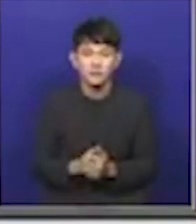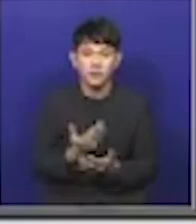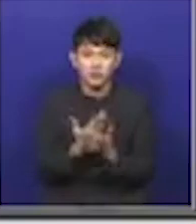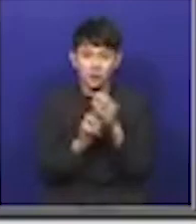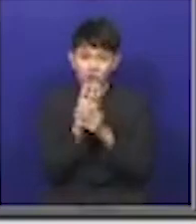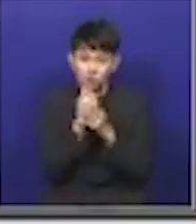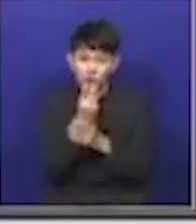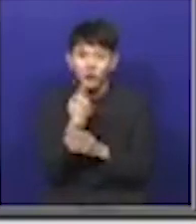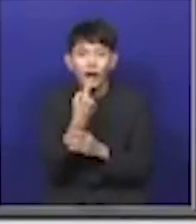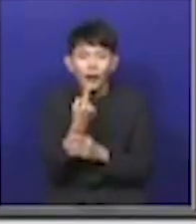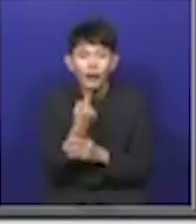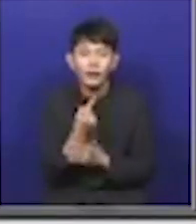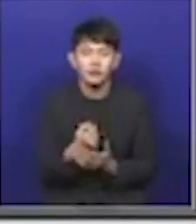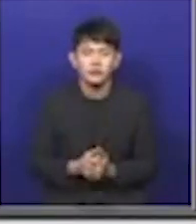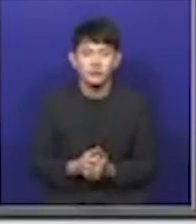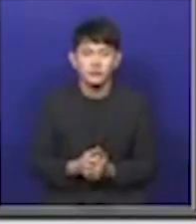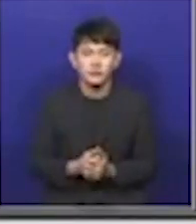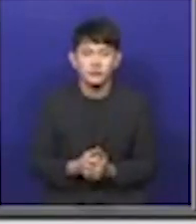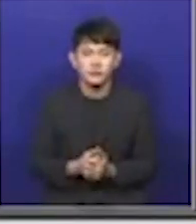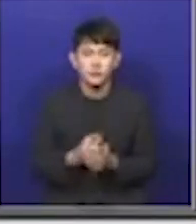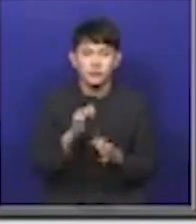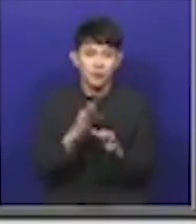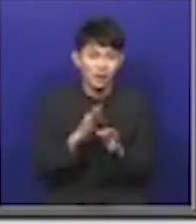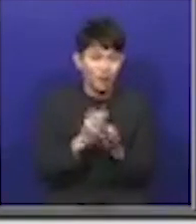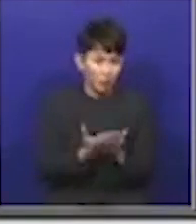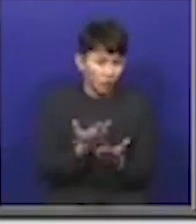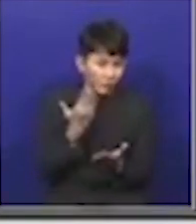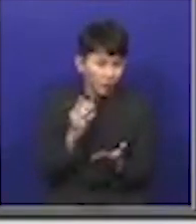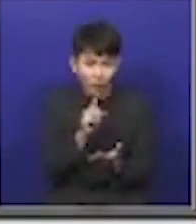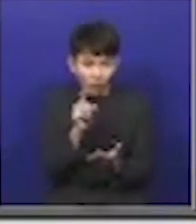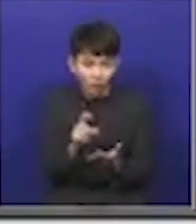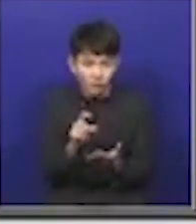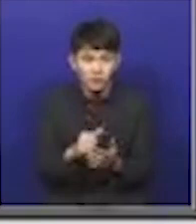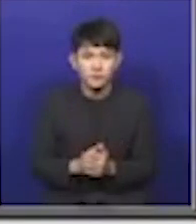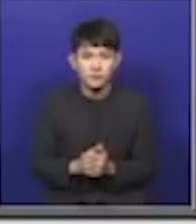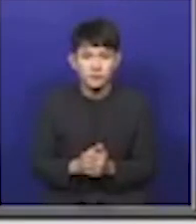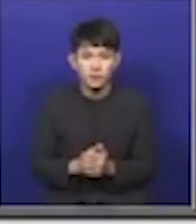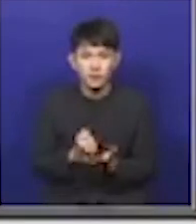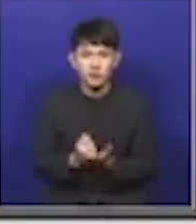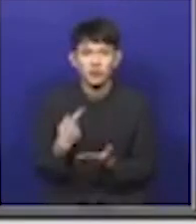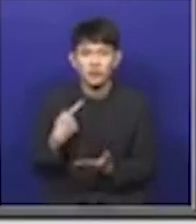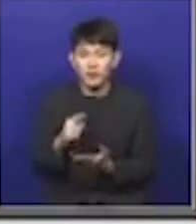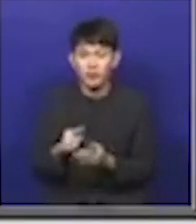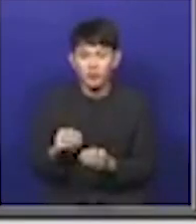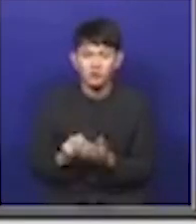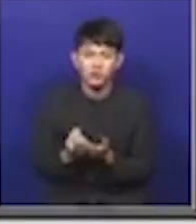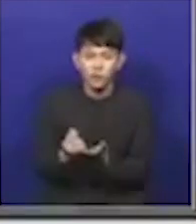จะไปอยู่ที่ใครครับธนาคารรวยหรือเปล่าฮะ ไปเอื้อประโยชน์กันเองไหม